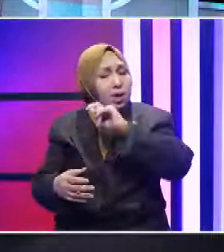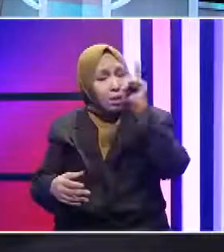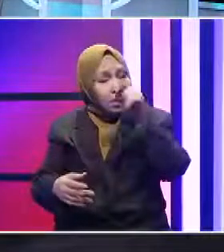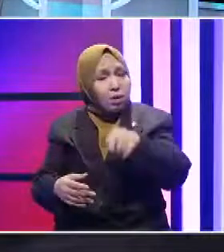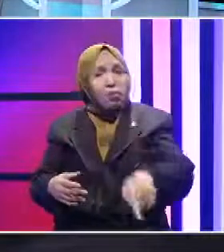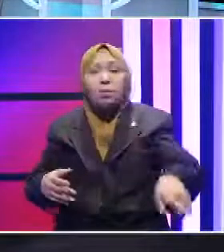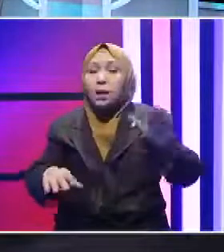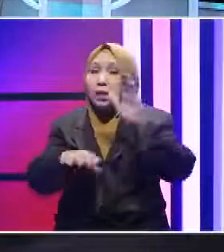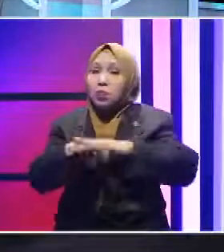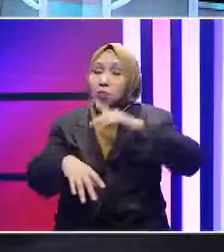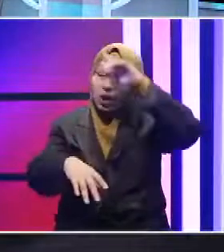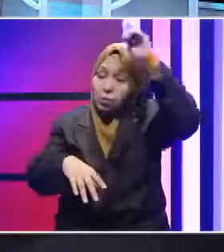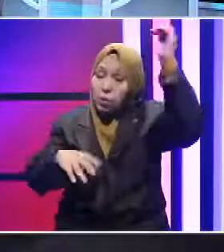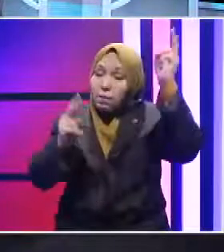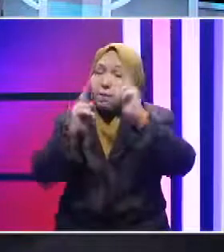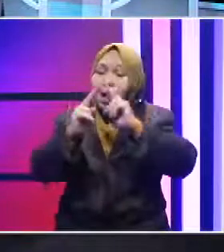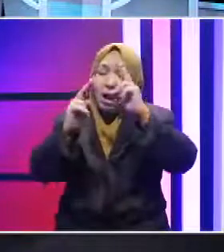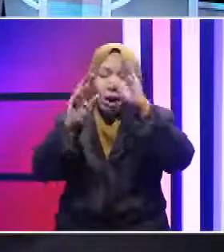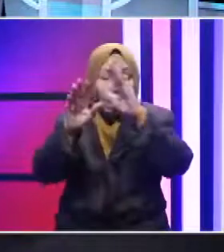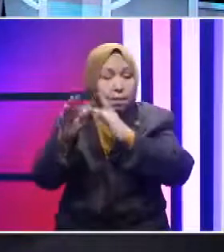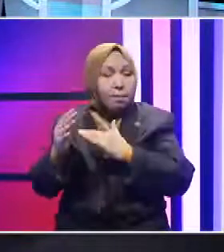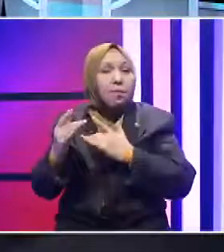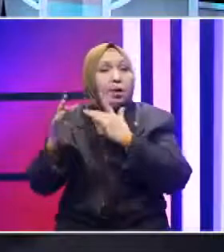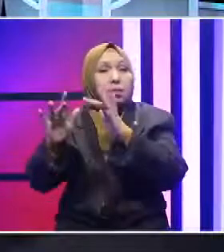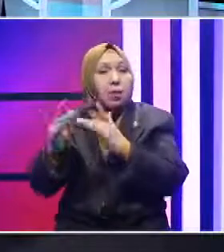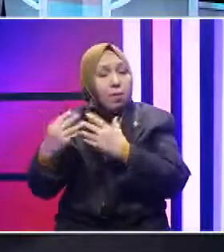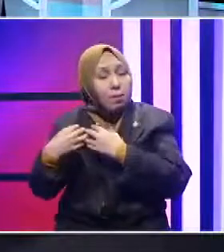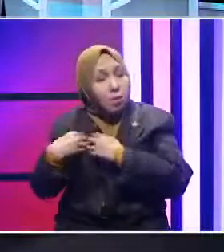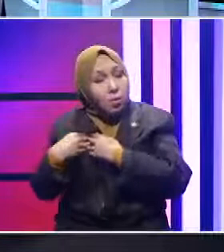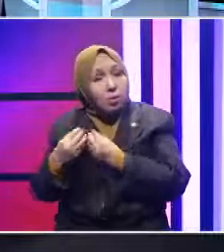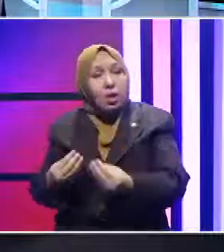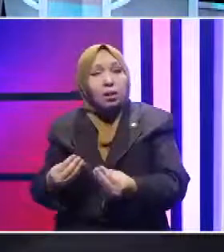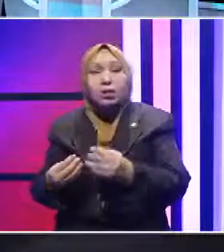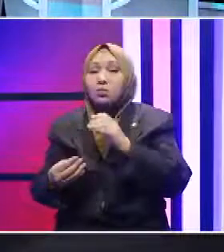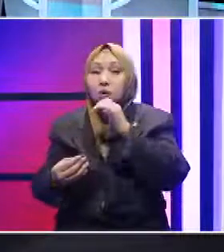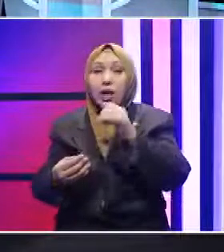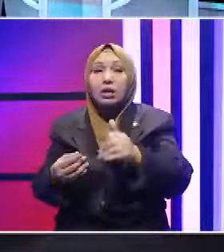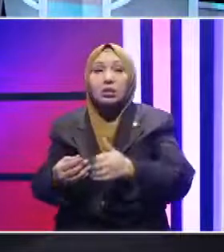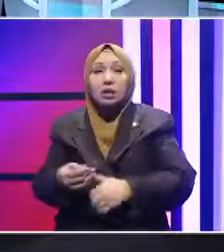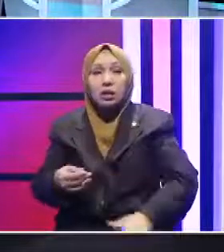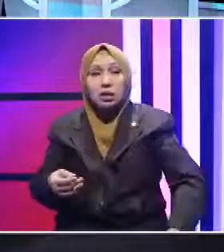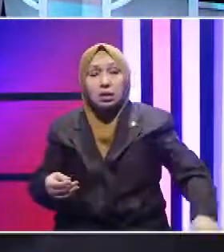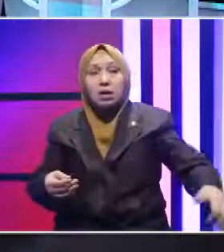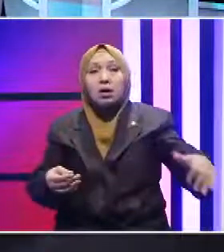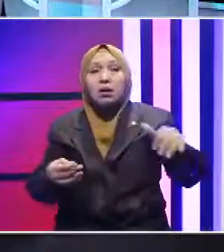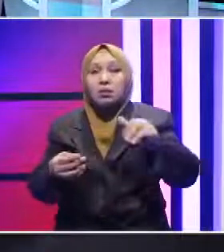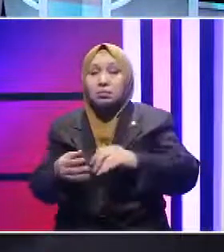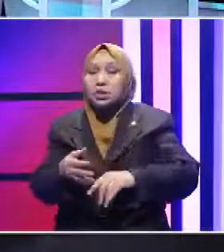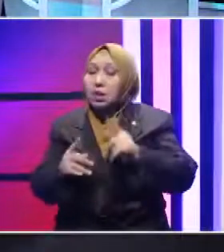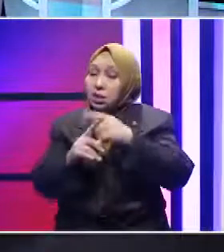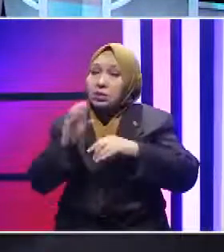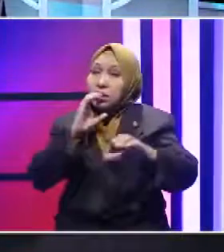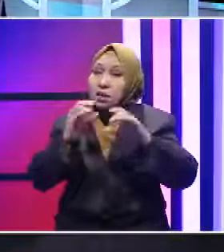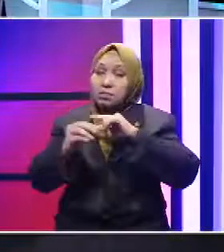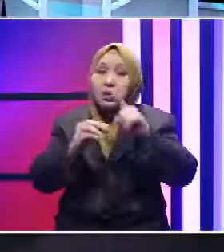terhadap Tuhanmu yang Maha Pemurah? Bila Ustaz baca tadi, Ustaz, ya, dia bukan ya ayuhan nas. Betul. Ya ayuhal insan. Betul. Bila cakap ya